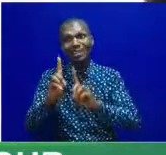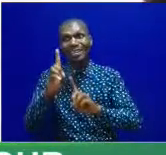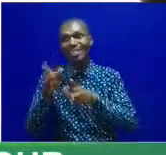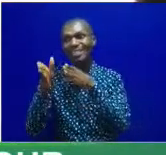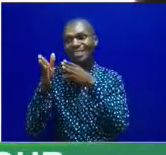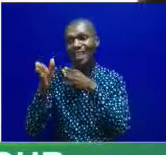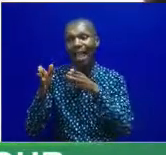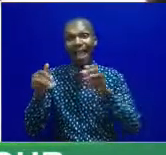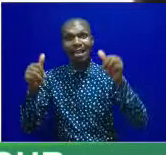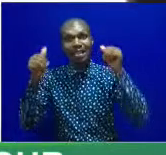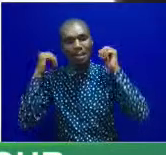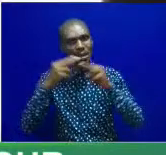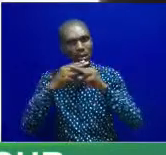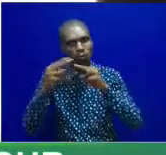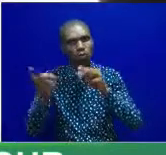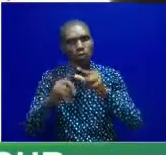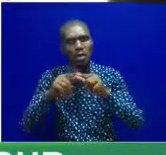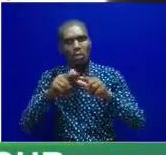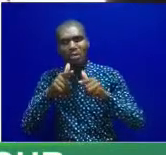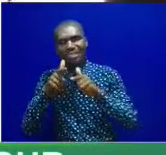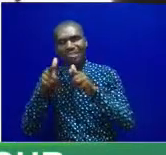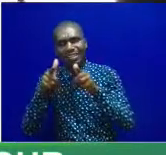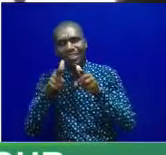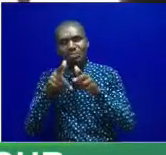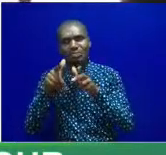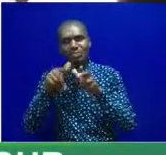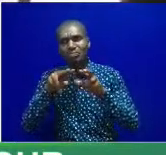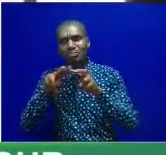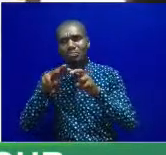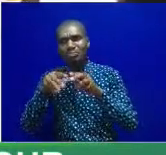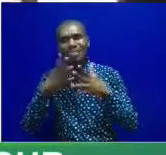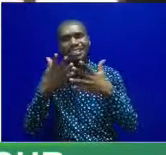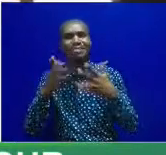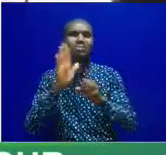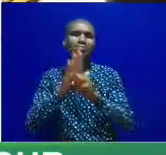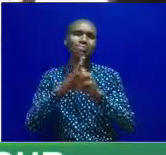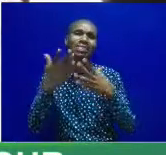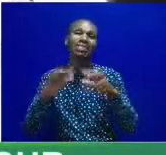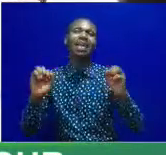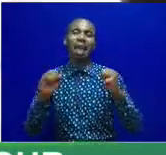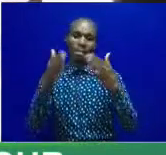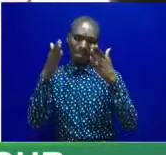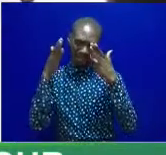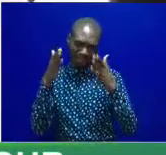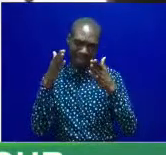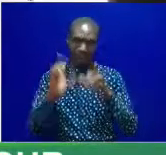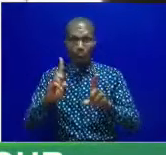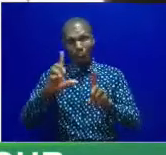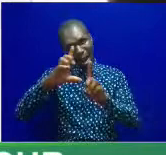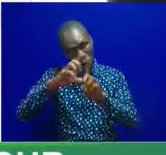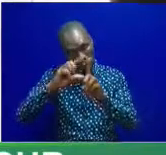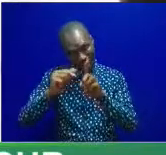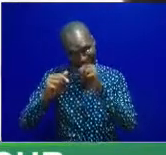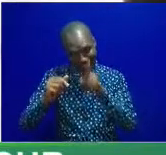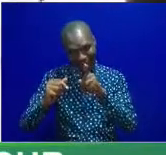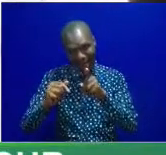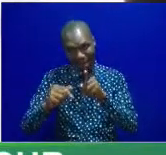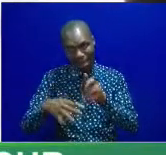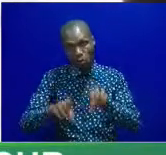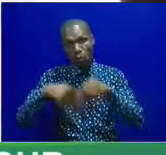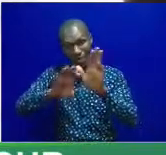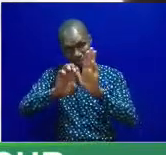chinyamira kuligereria mangana mangi turuchagendere tokorekana gaiga gusi ningane elimo kwa ase okuru